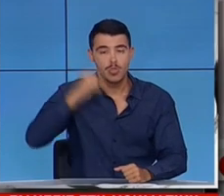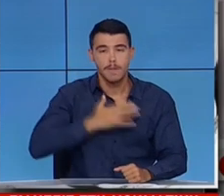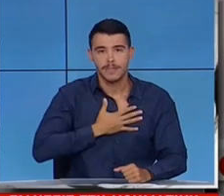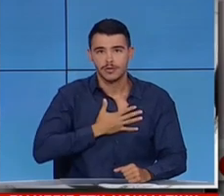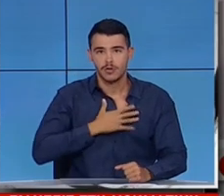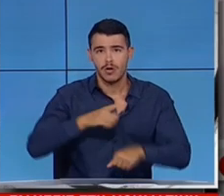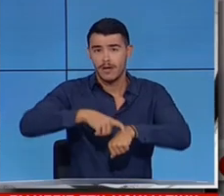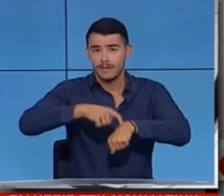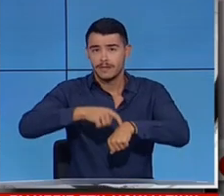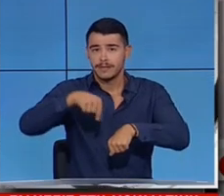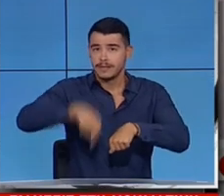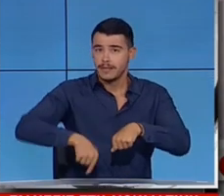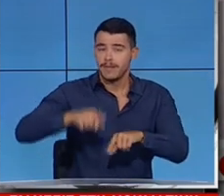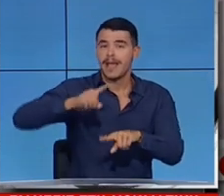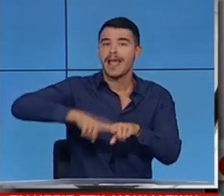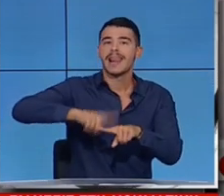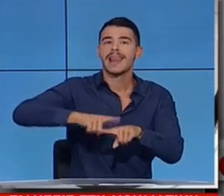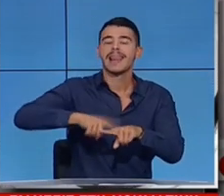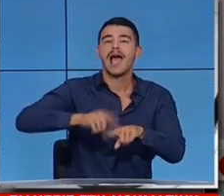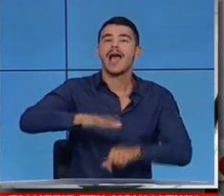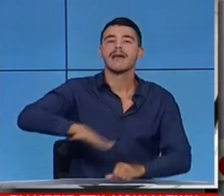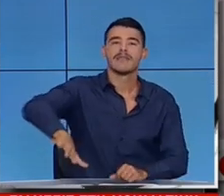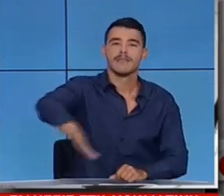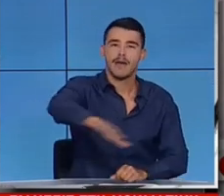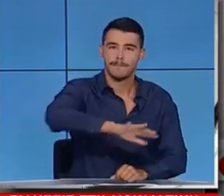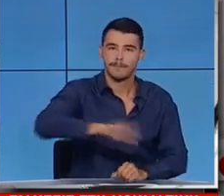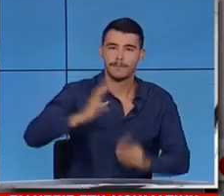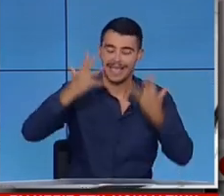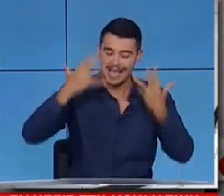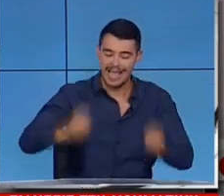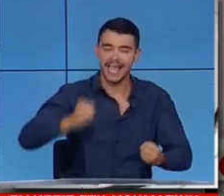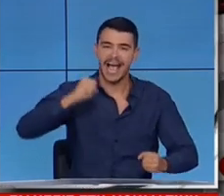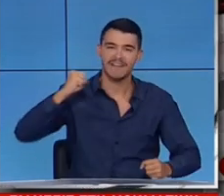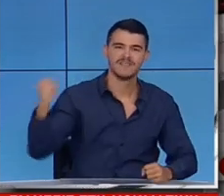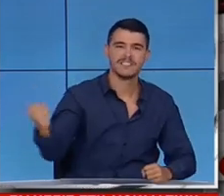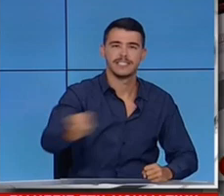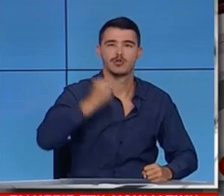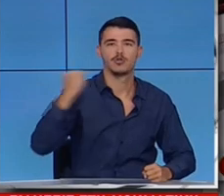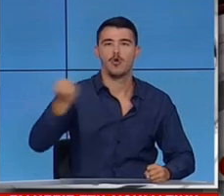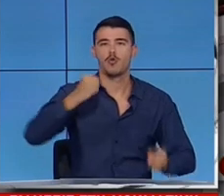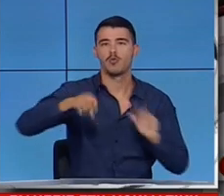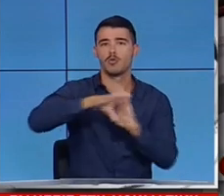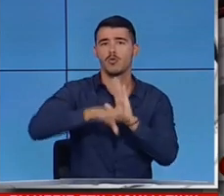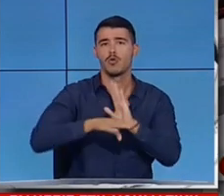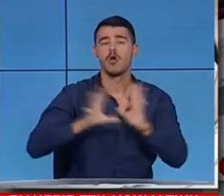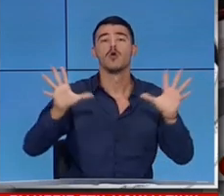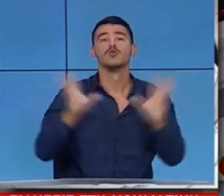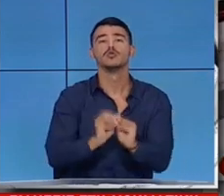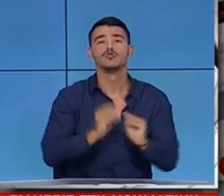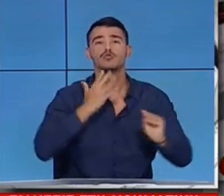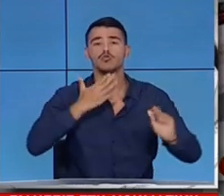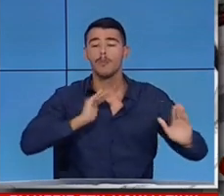αυτή τη στιγμή η Ελλάδα έχει το πιο αυστηρό πλαίσιο που είχε ποτέ για την προστασία των θέσεων